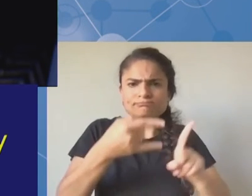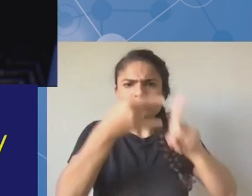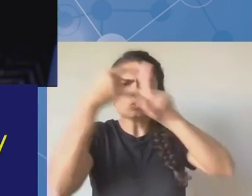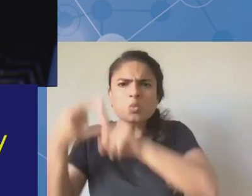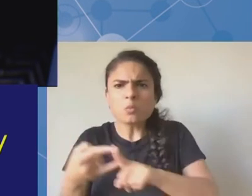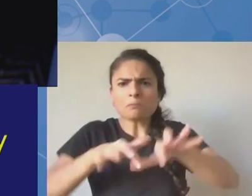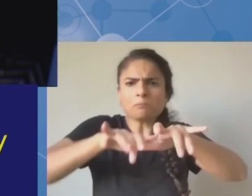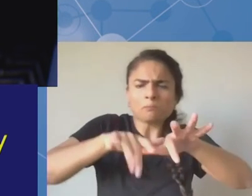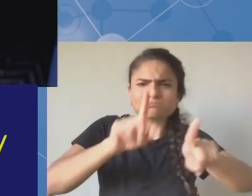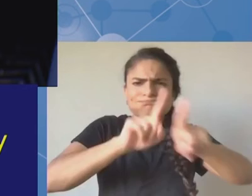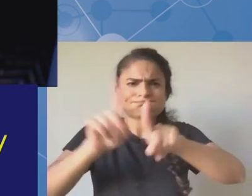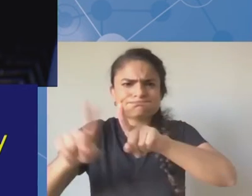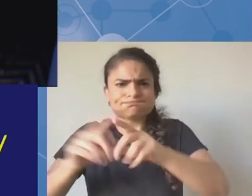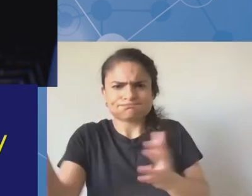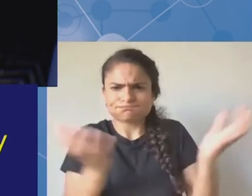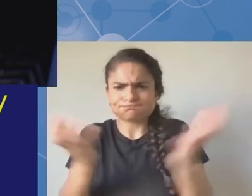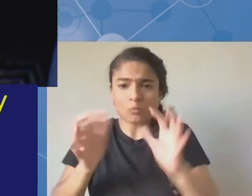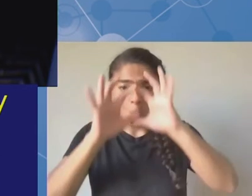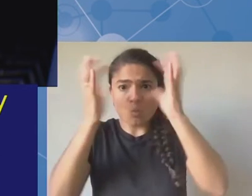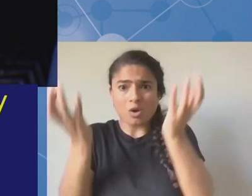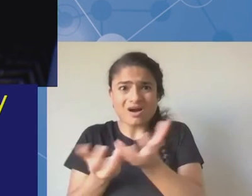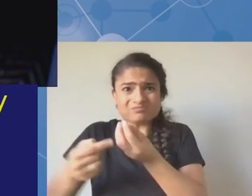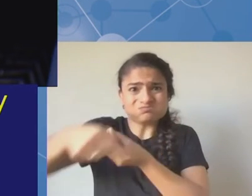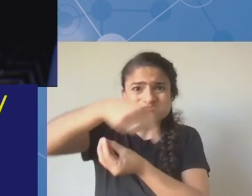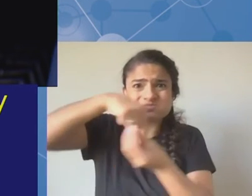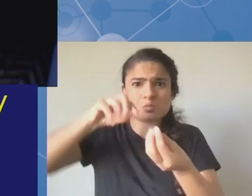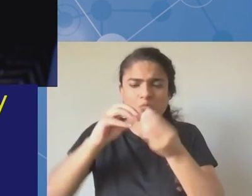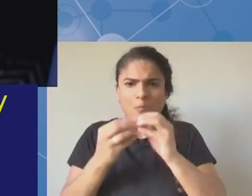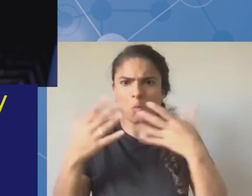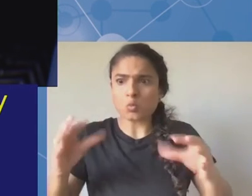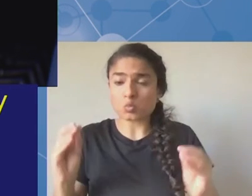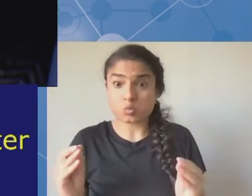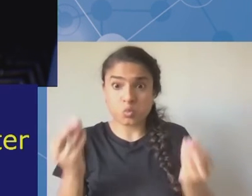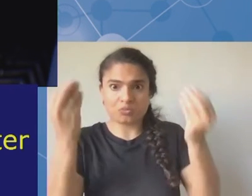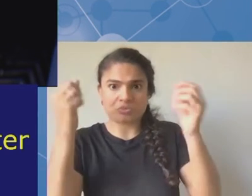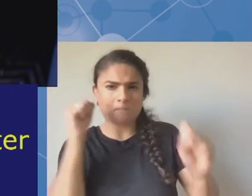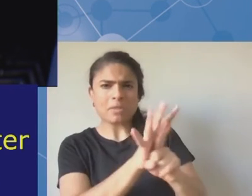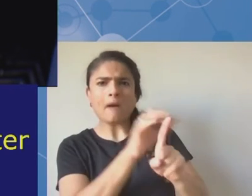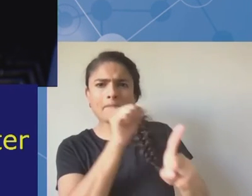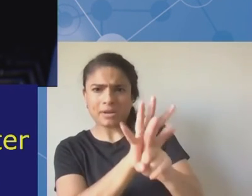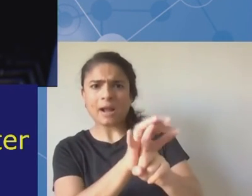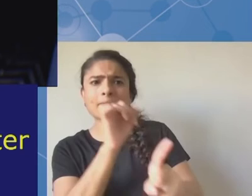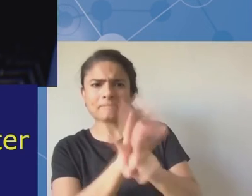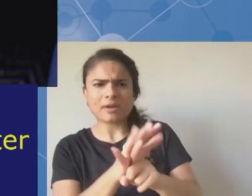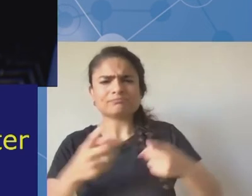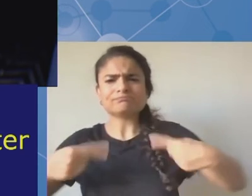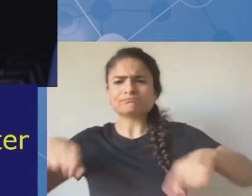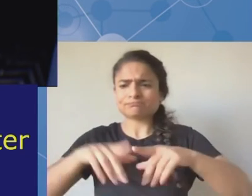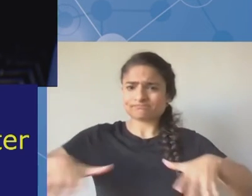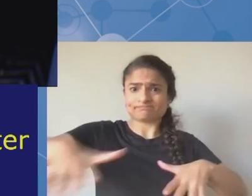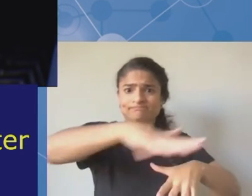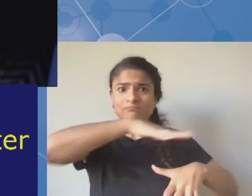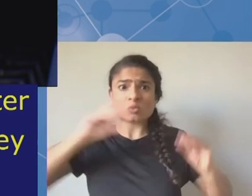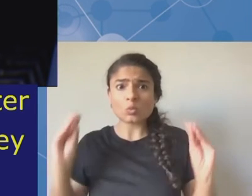помещении находились исключительно молодые люди. Я подумала, что, вероятно,